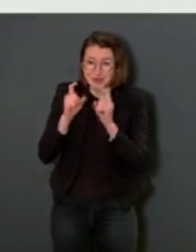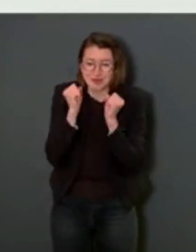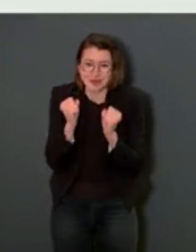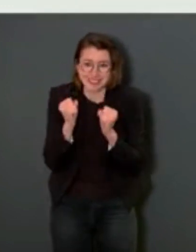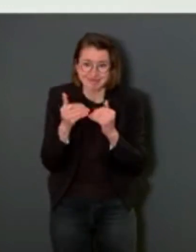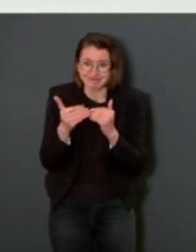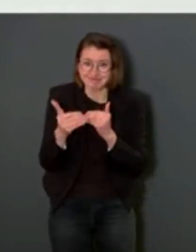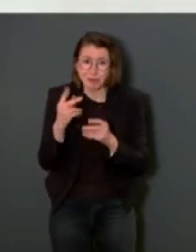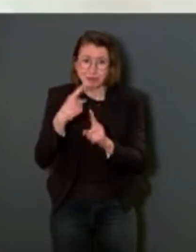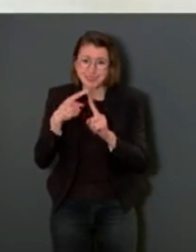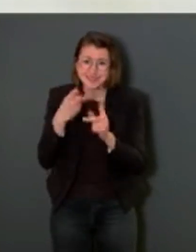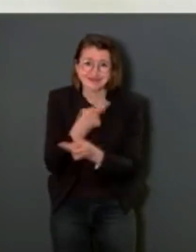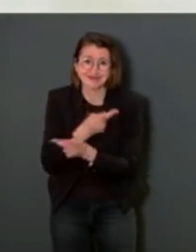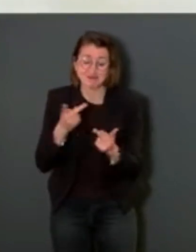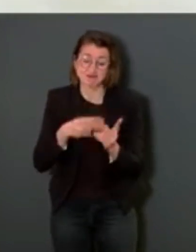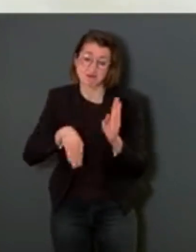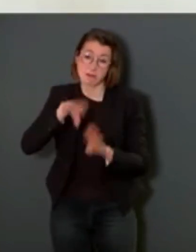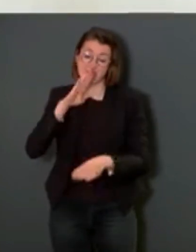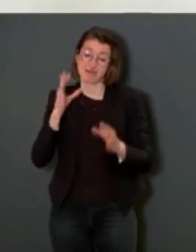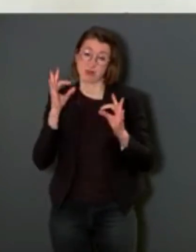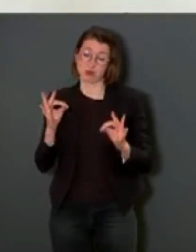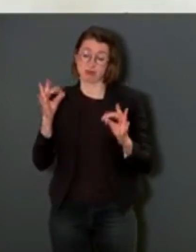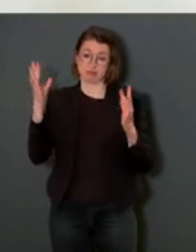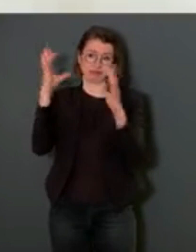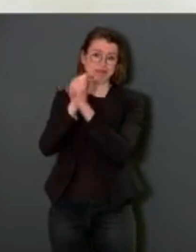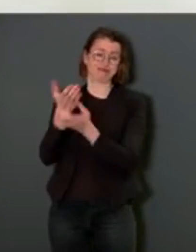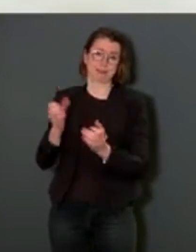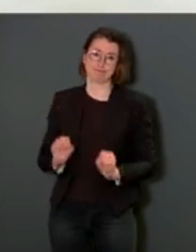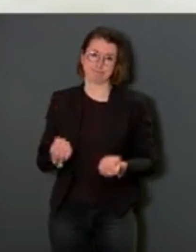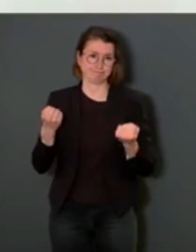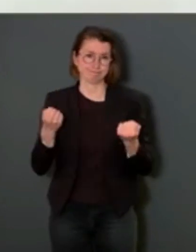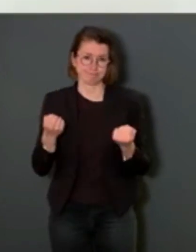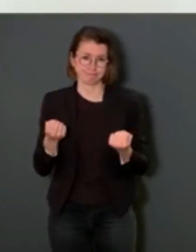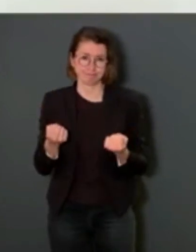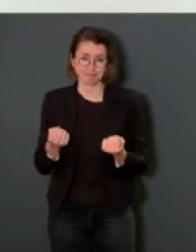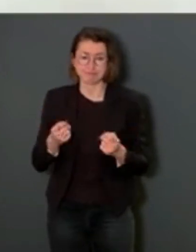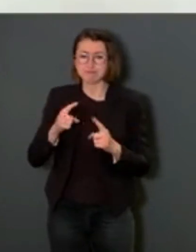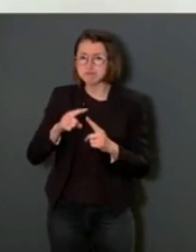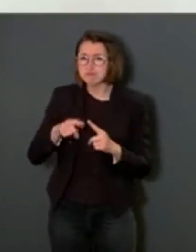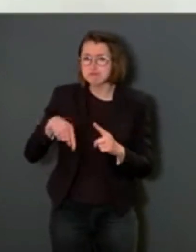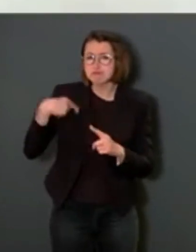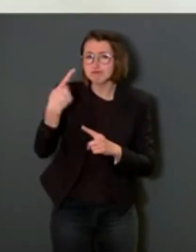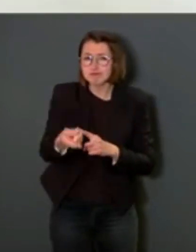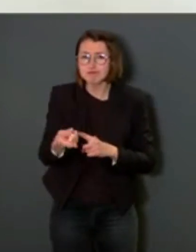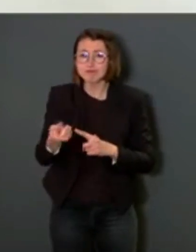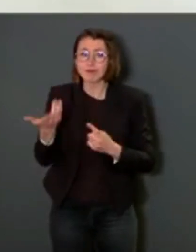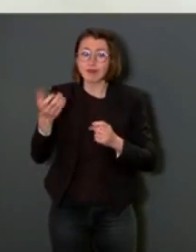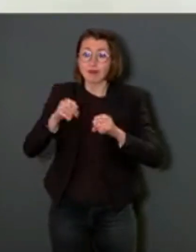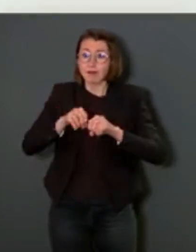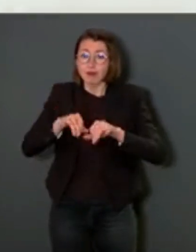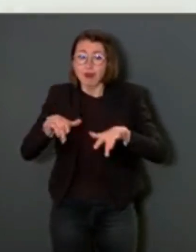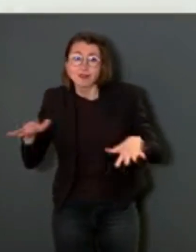convaincu que le moment où on pourra relâcher les efforts que nous portons tous, que ce moment n'est pas